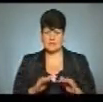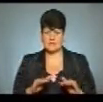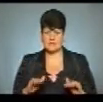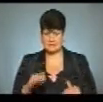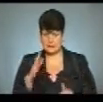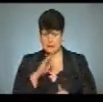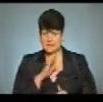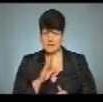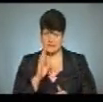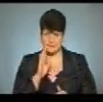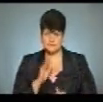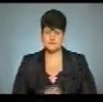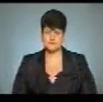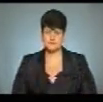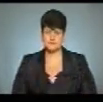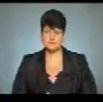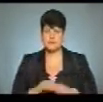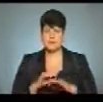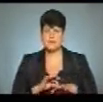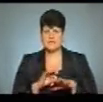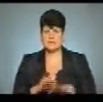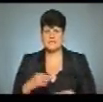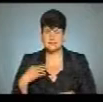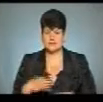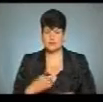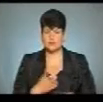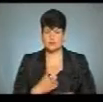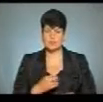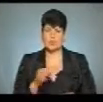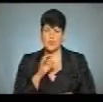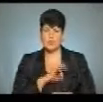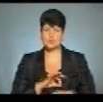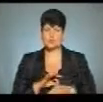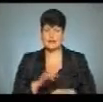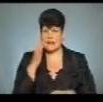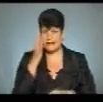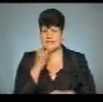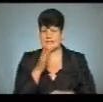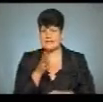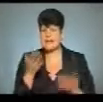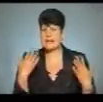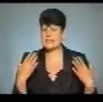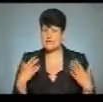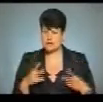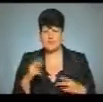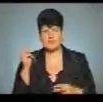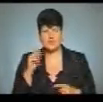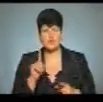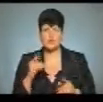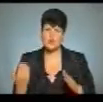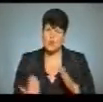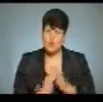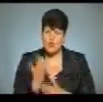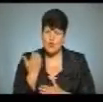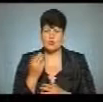батьки. Провела сина, бо хочу, щоб він корисно проводив літню відпустку, літні канікули, навчився чогось нового,